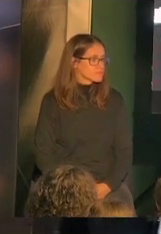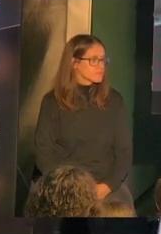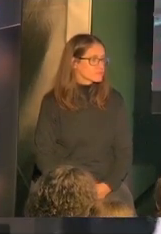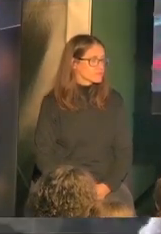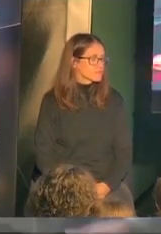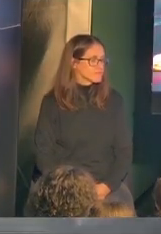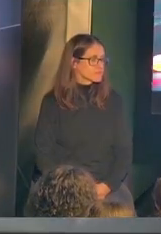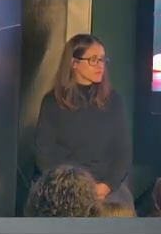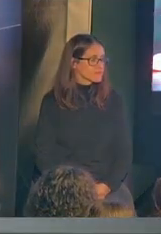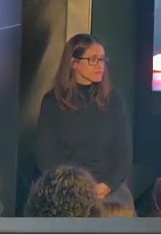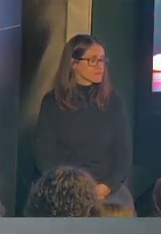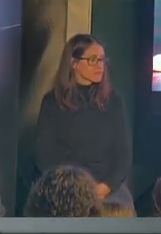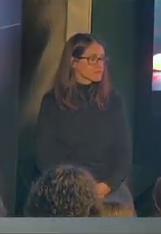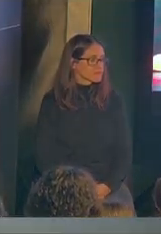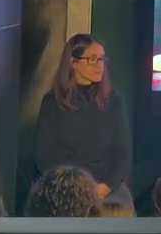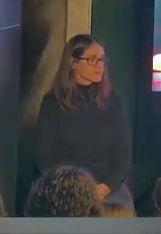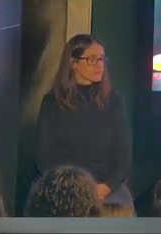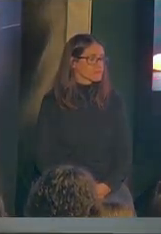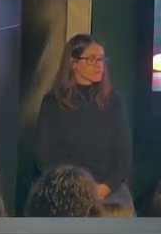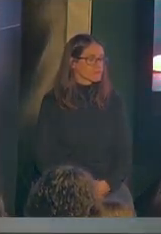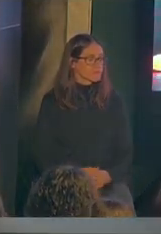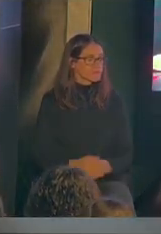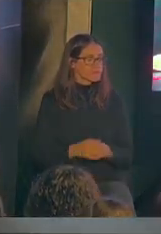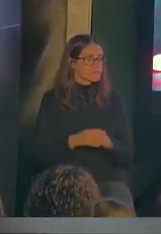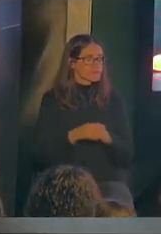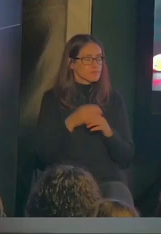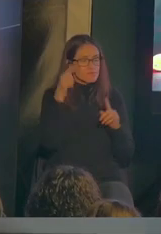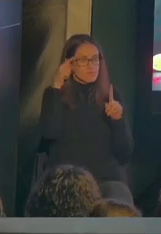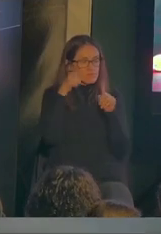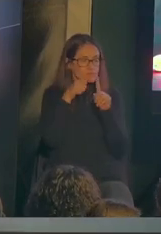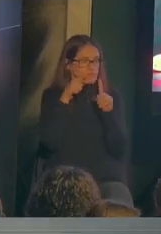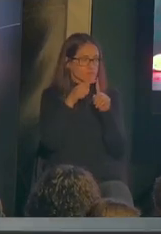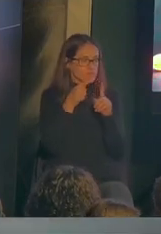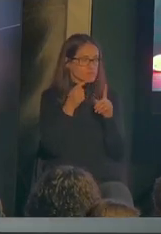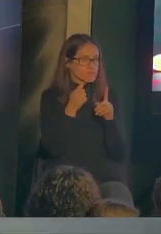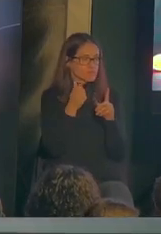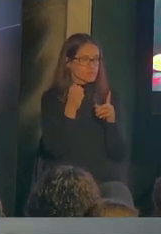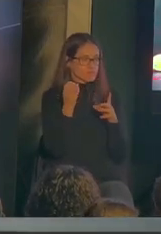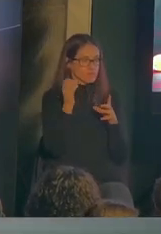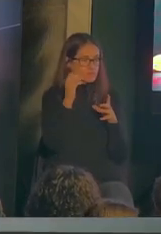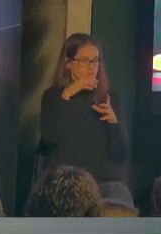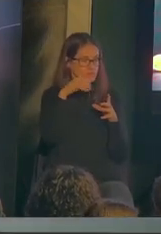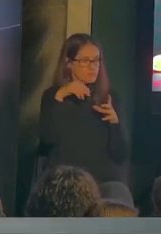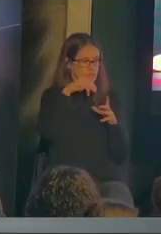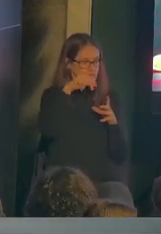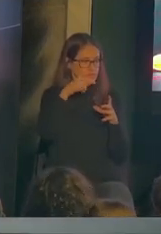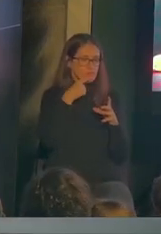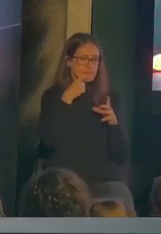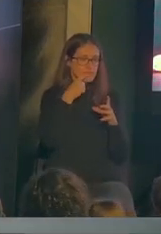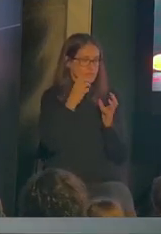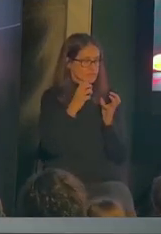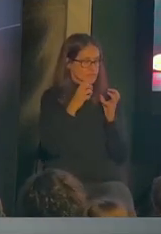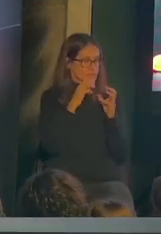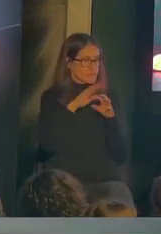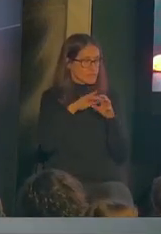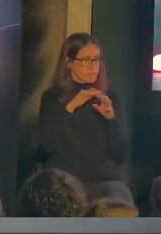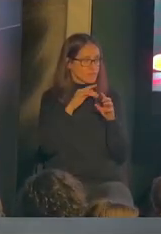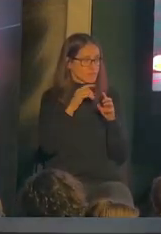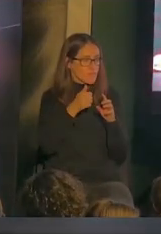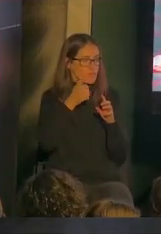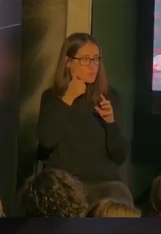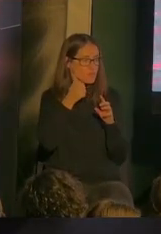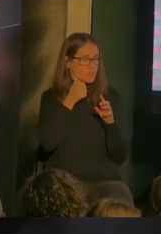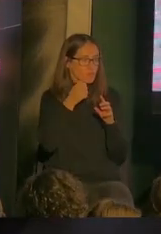El que farem serà donar-li un toc de remolatxa així per sobre en pols per acabar de potenciar encara una mica